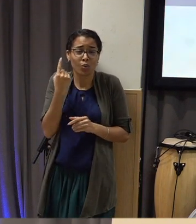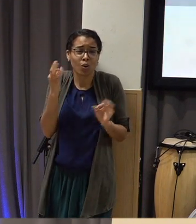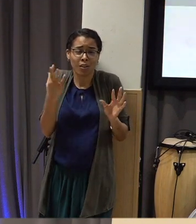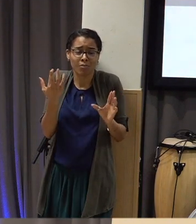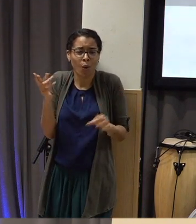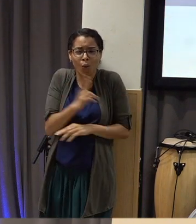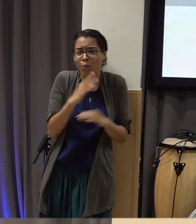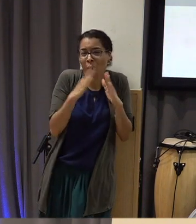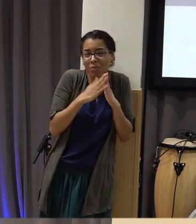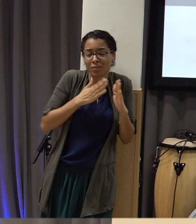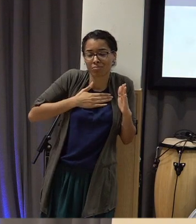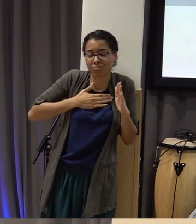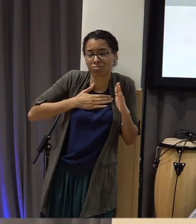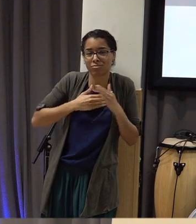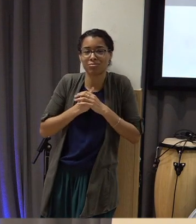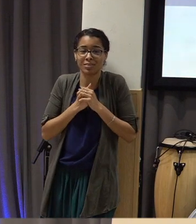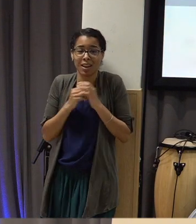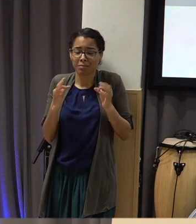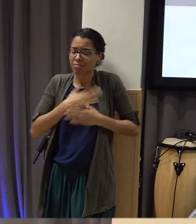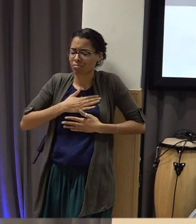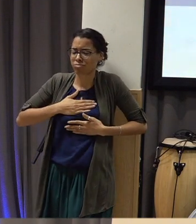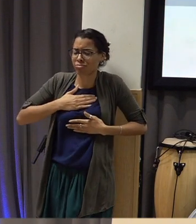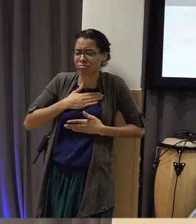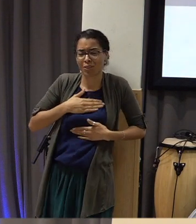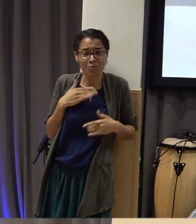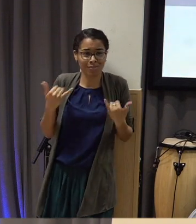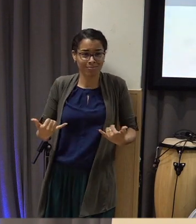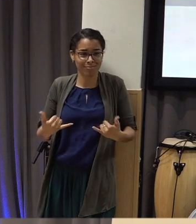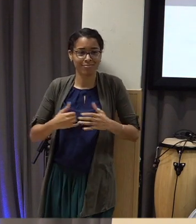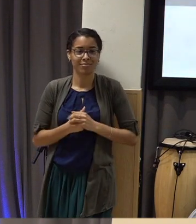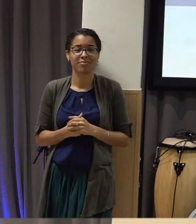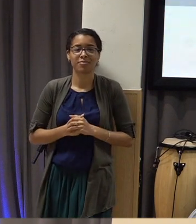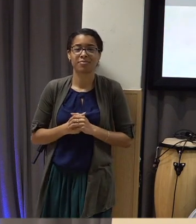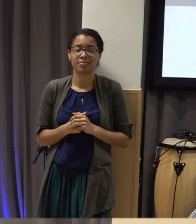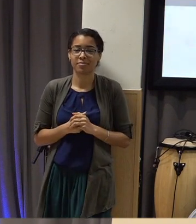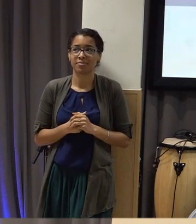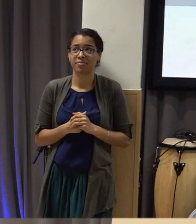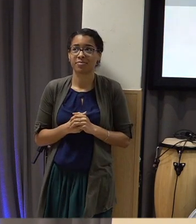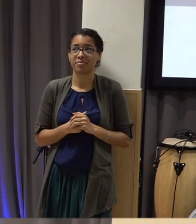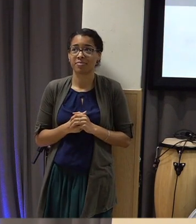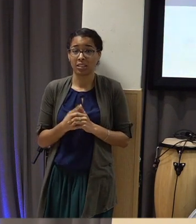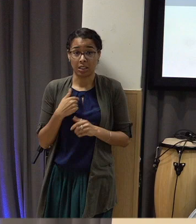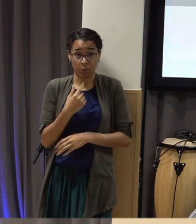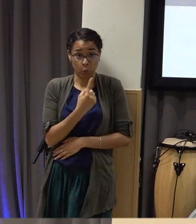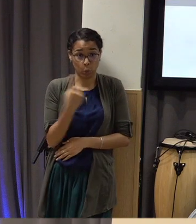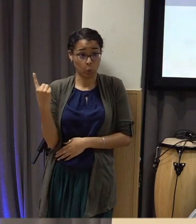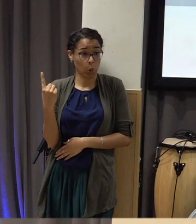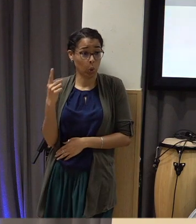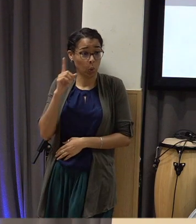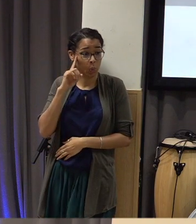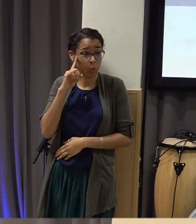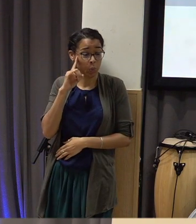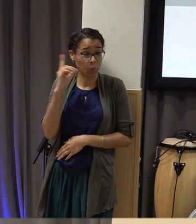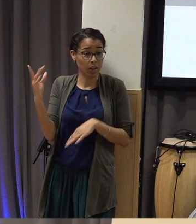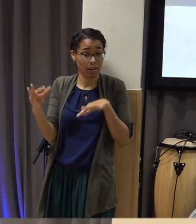maison. Parce que c'est vraiment une joie d'être parmi vous. Je suis tout seul parce que mon épouse n'a pas